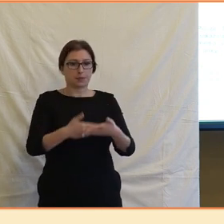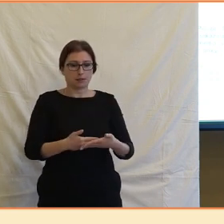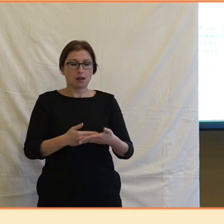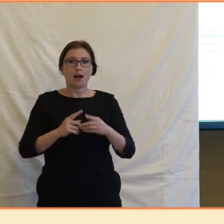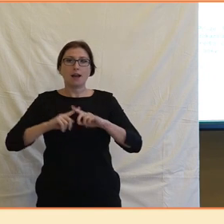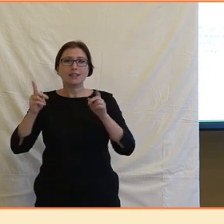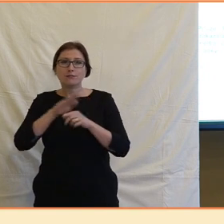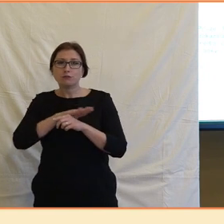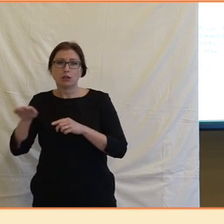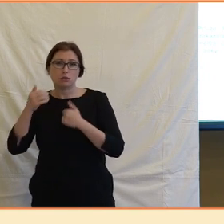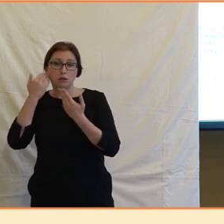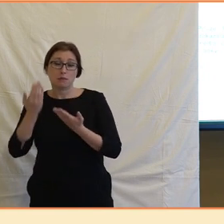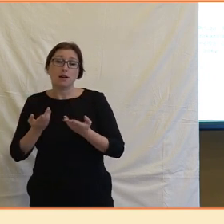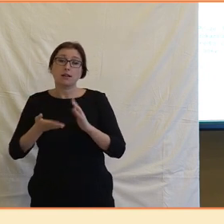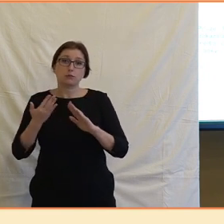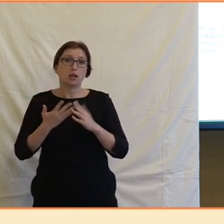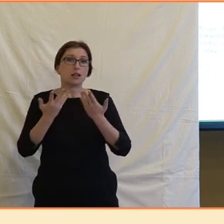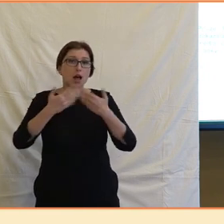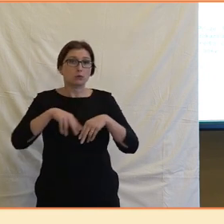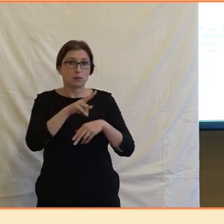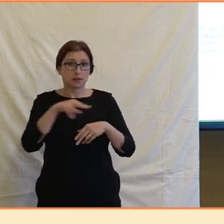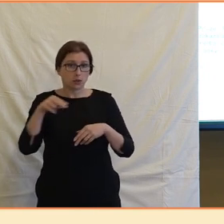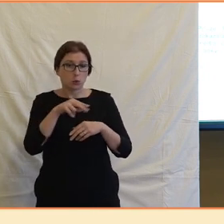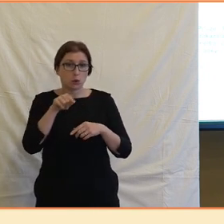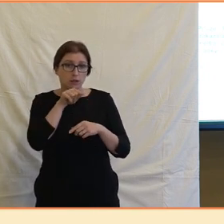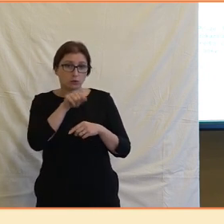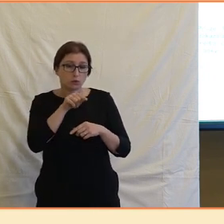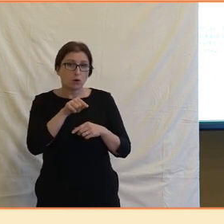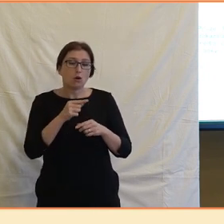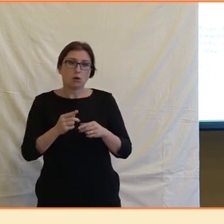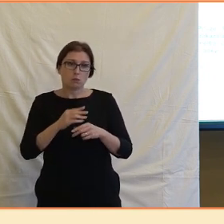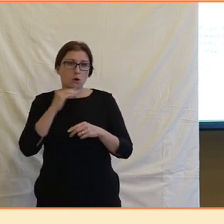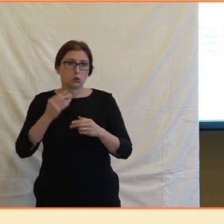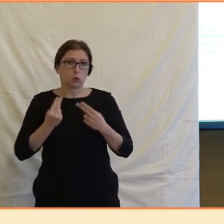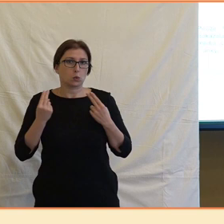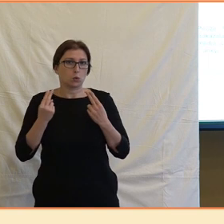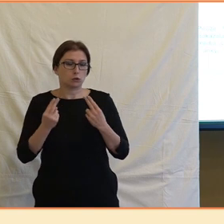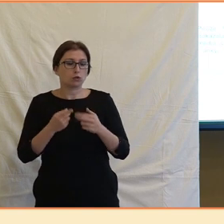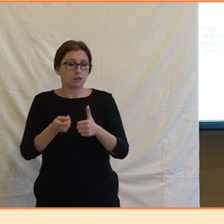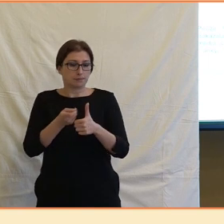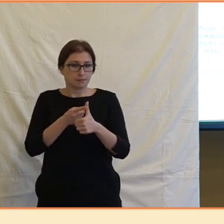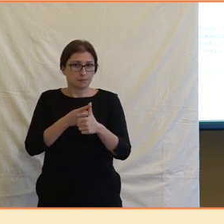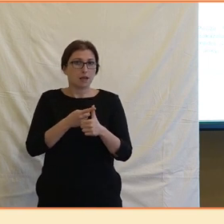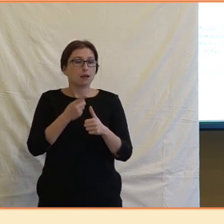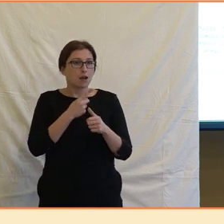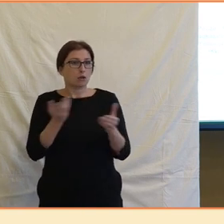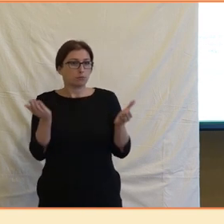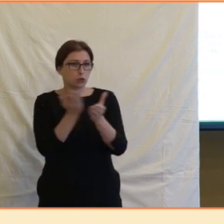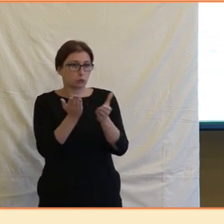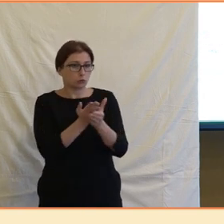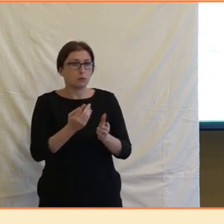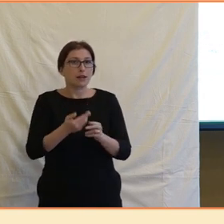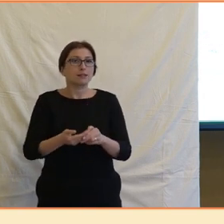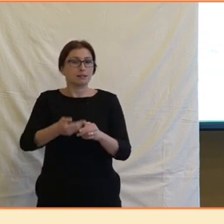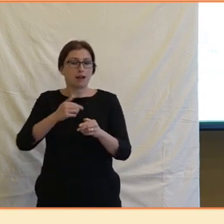například automatické titulky, jde o jednu z nejvýznačnějších aplikací umělé inteligence. A